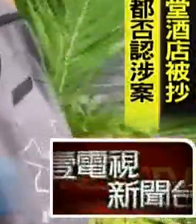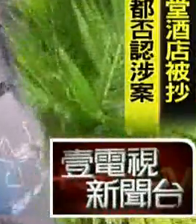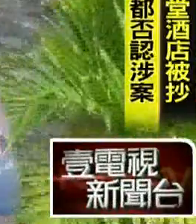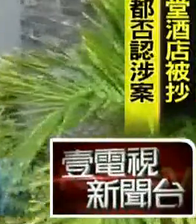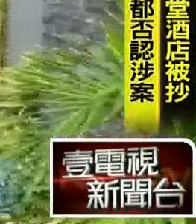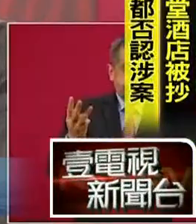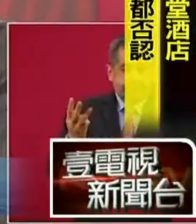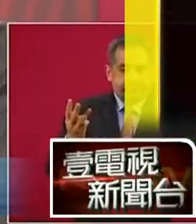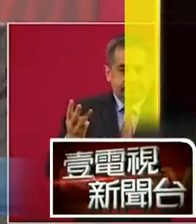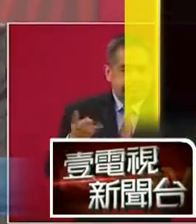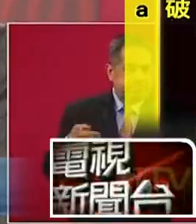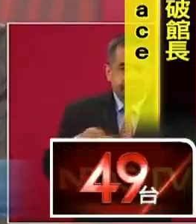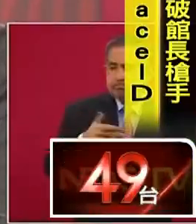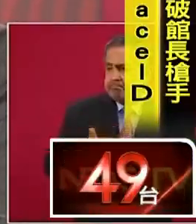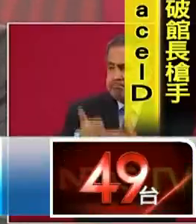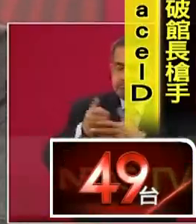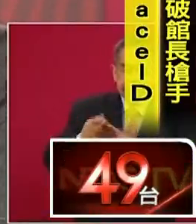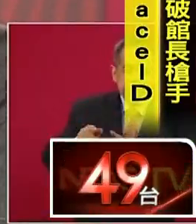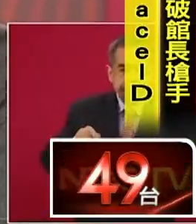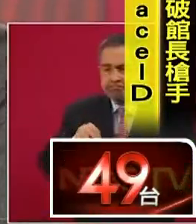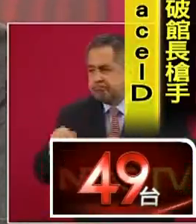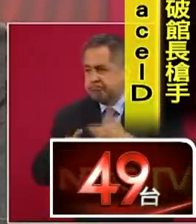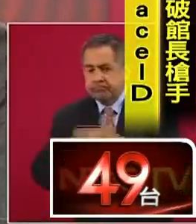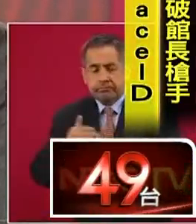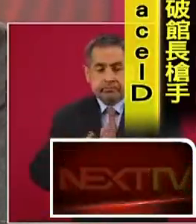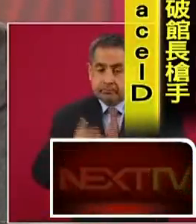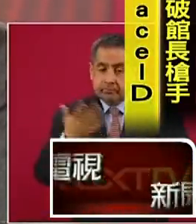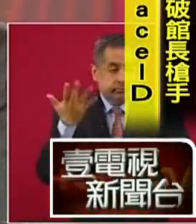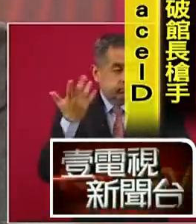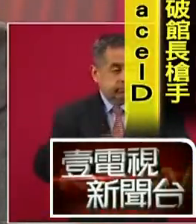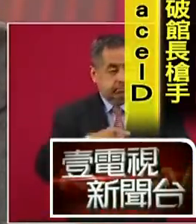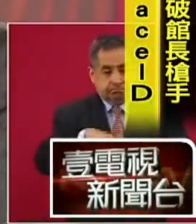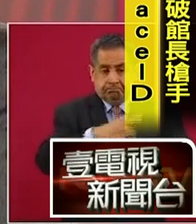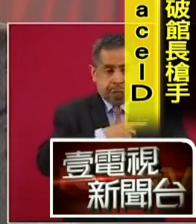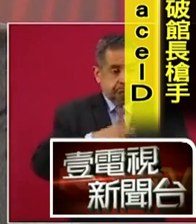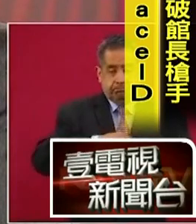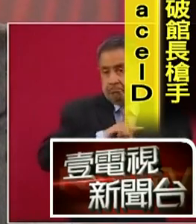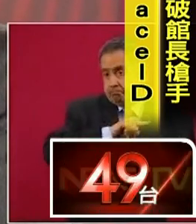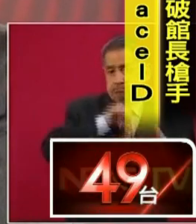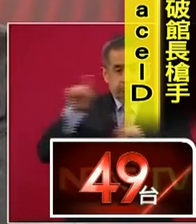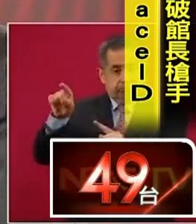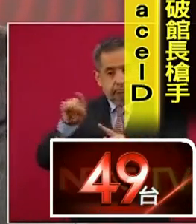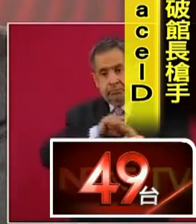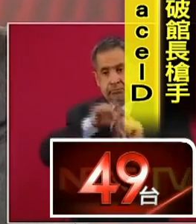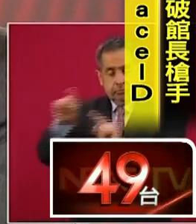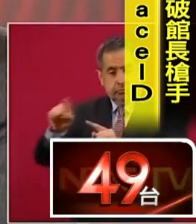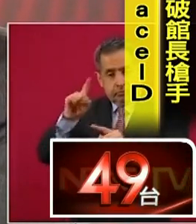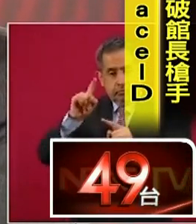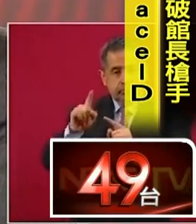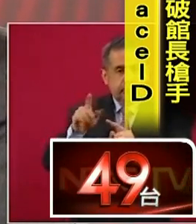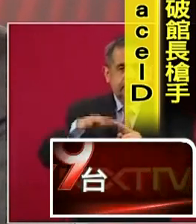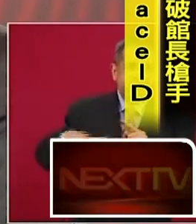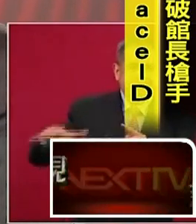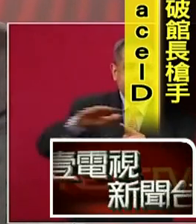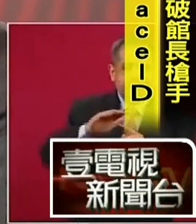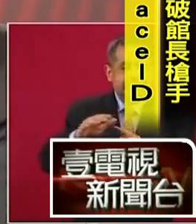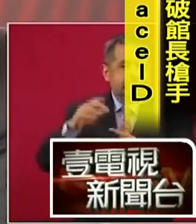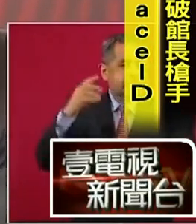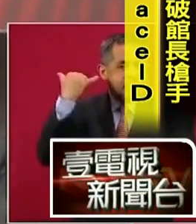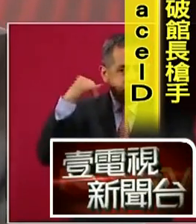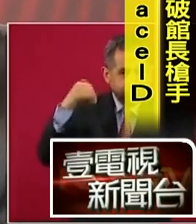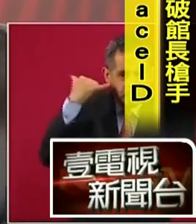加。 Dado la instrucción de que se movilicen hacia la península, hacia